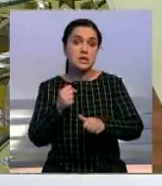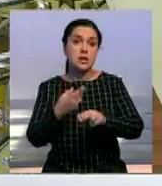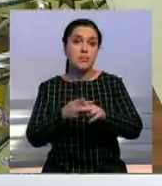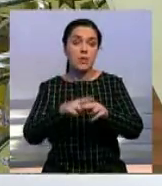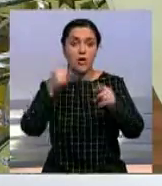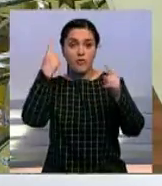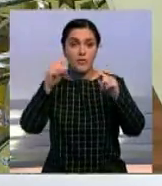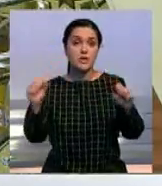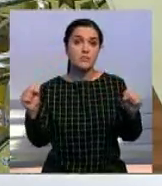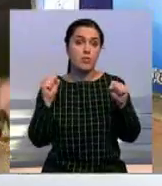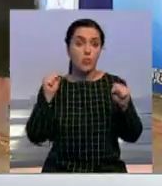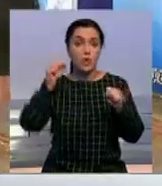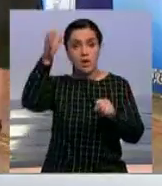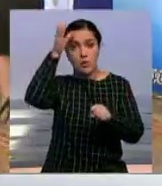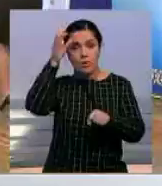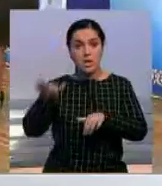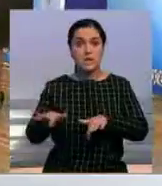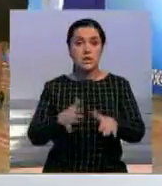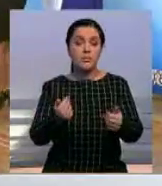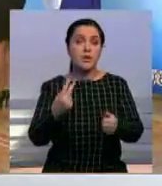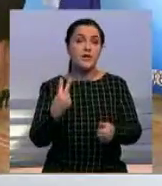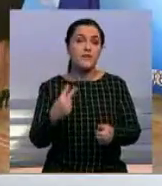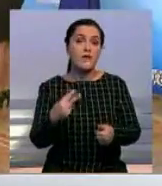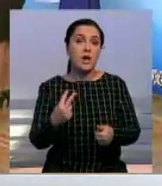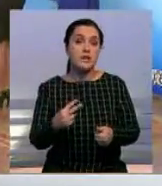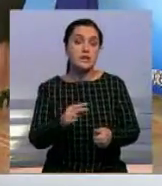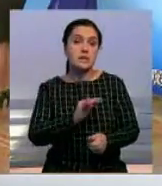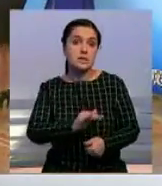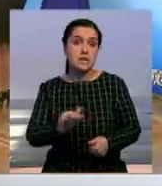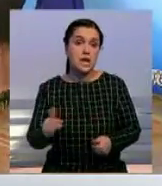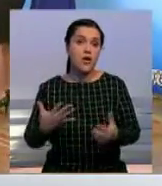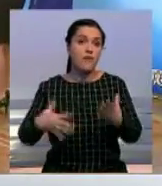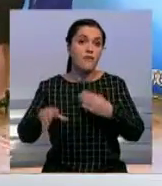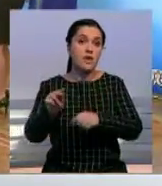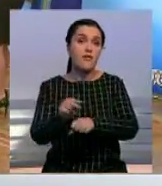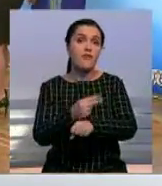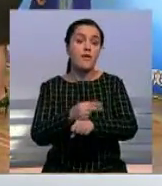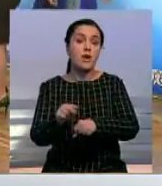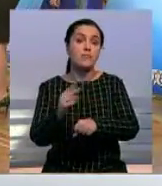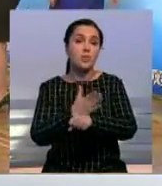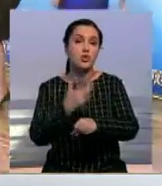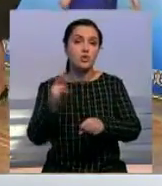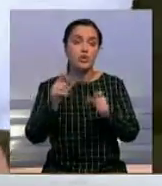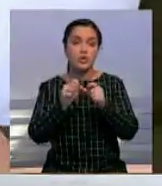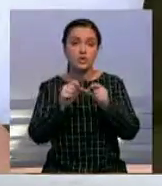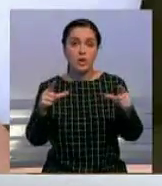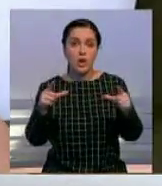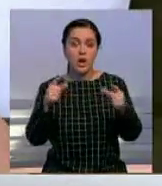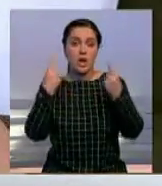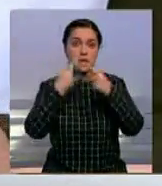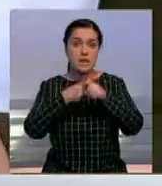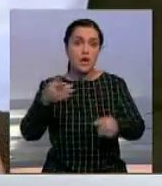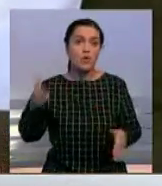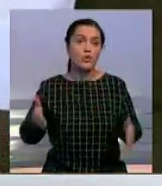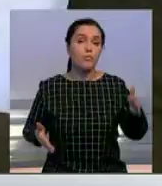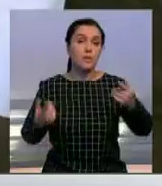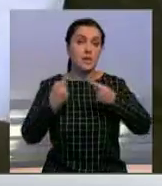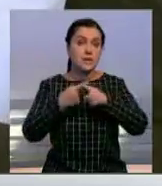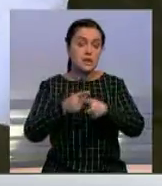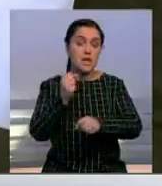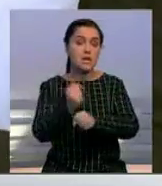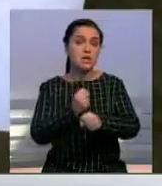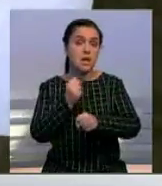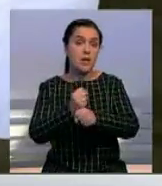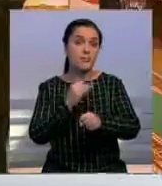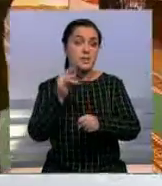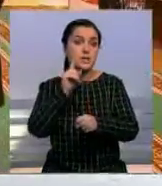в творчестве, спорте, научных разработках получили 20 ребят. Все они – воспитанники инновационных школ. Робототехнику, изобретения